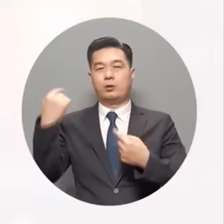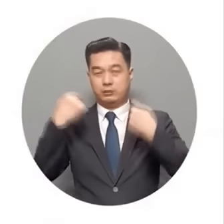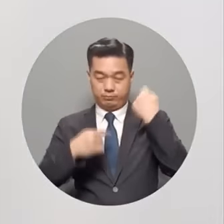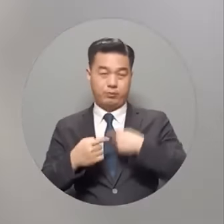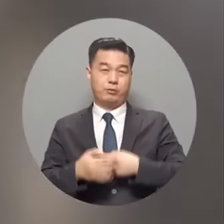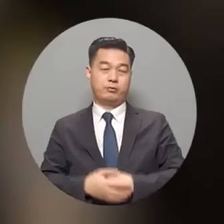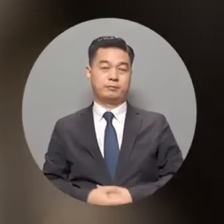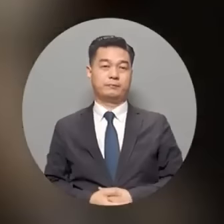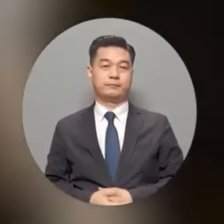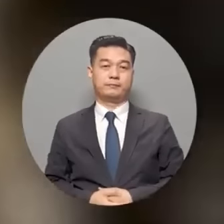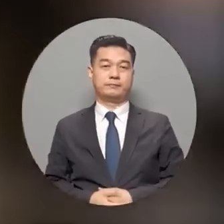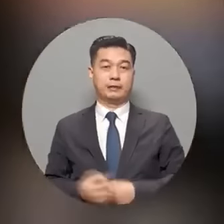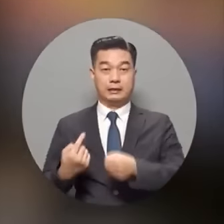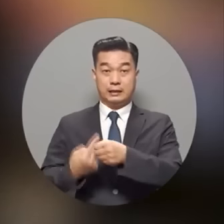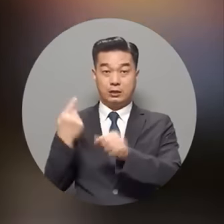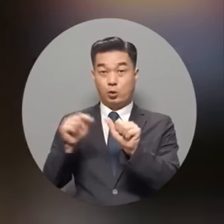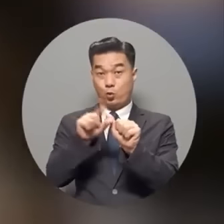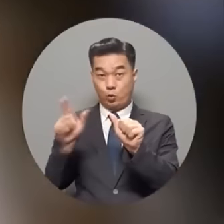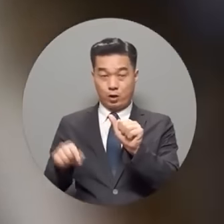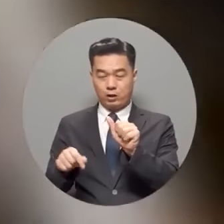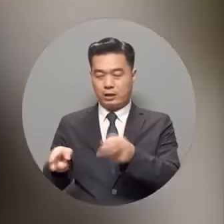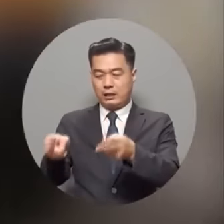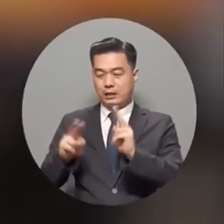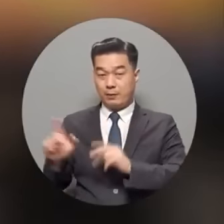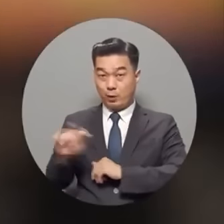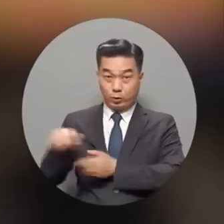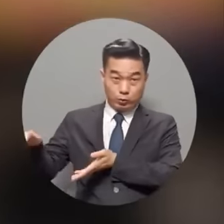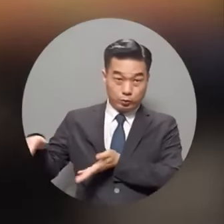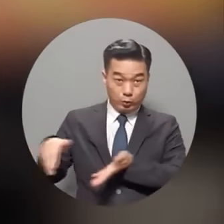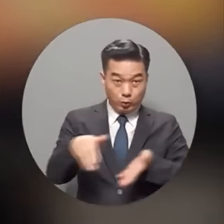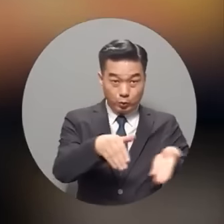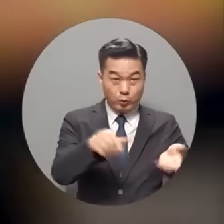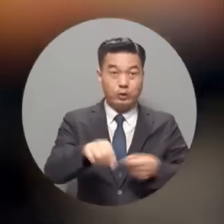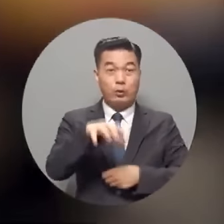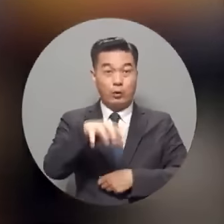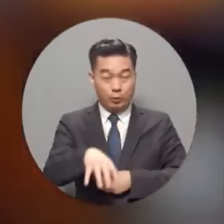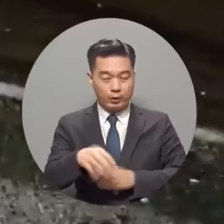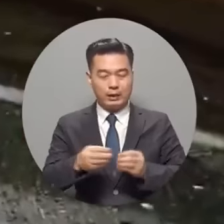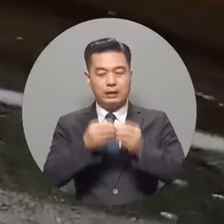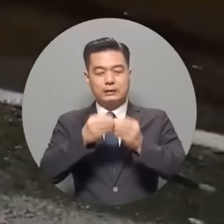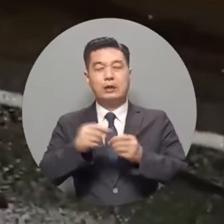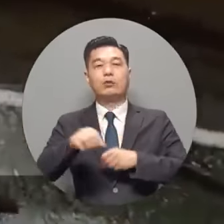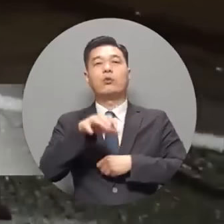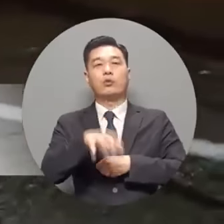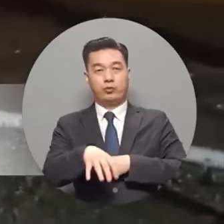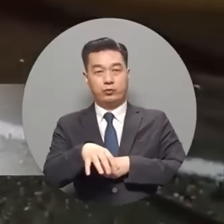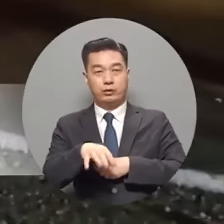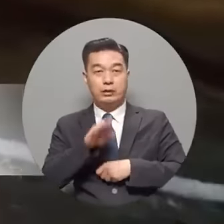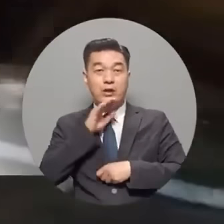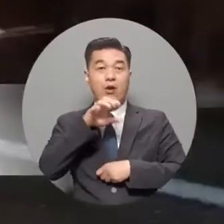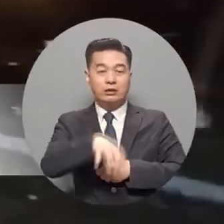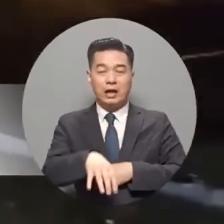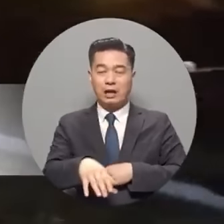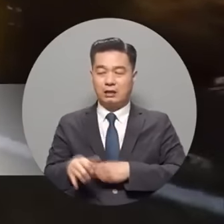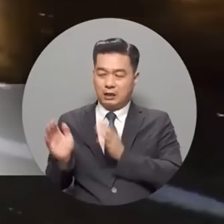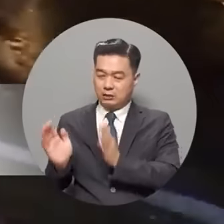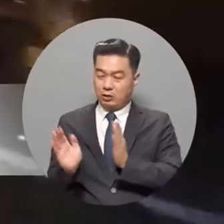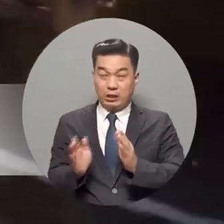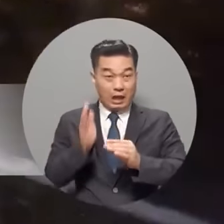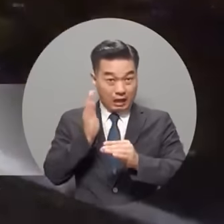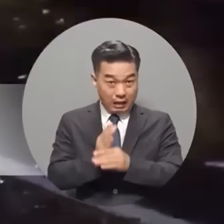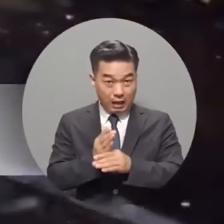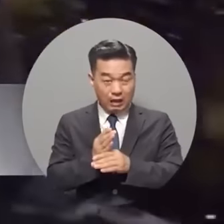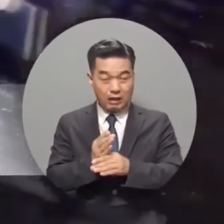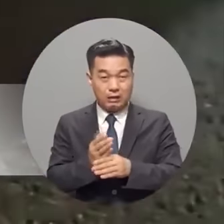다쳤습니다 지난해 5월 남해 고속도로 창원분기점 인근에서도 뒤따르던 승용차가 현장을 정리하던 사고 차량 운전자와